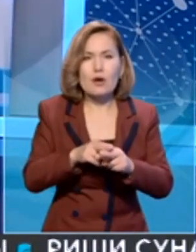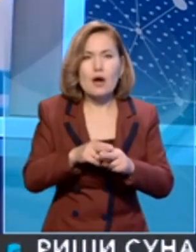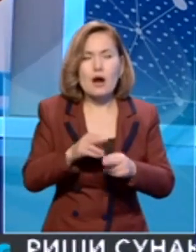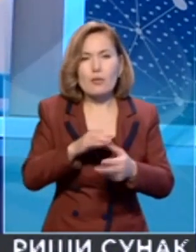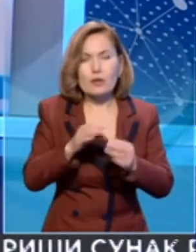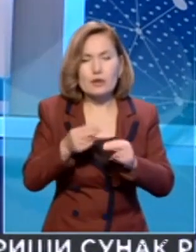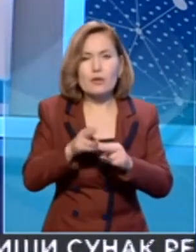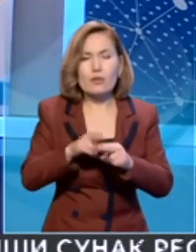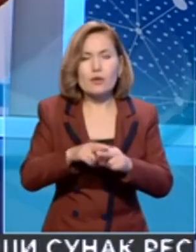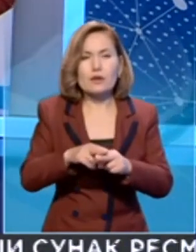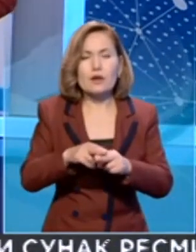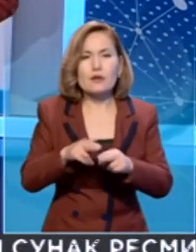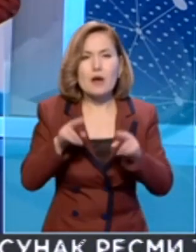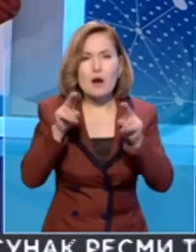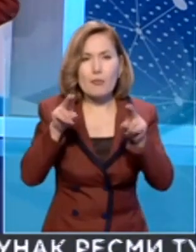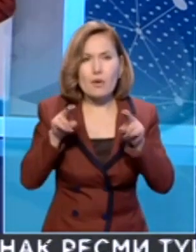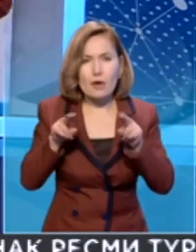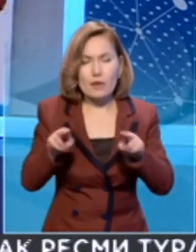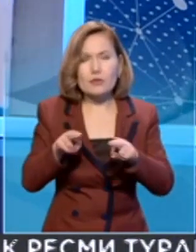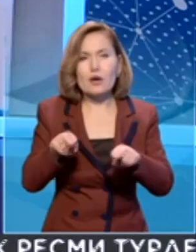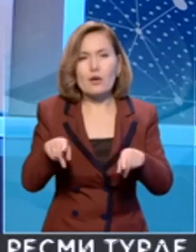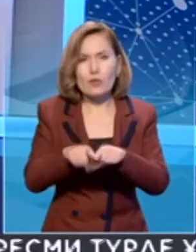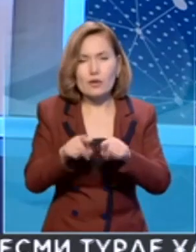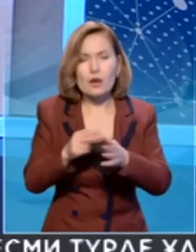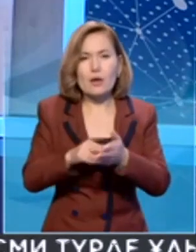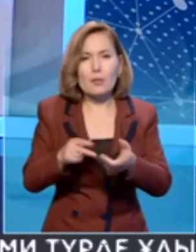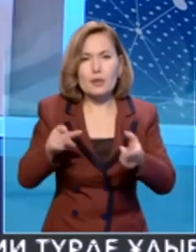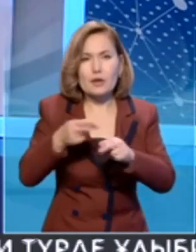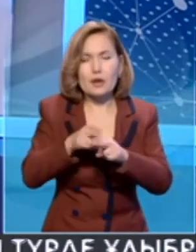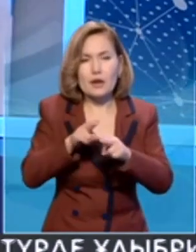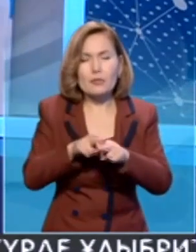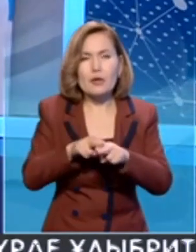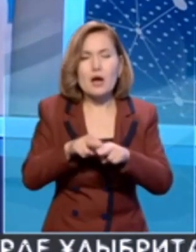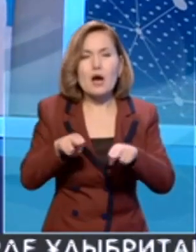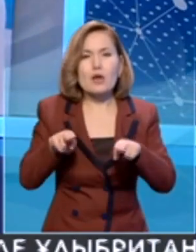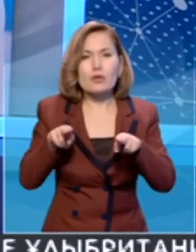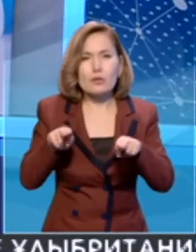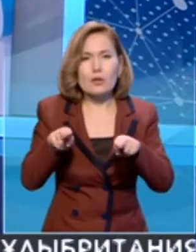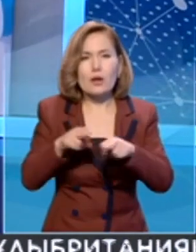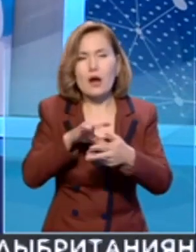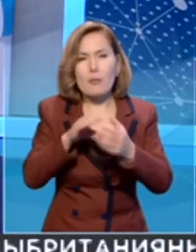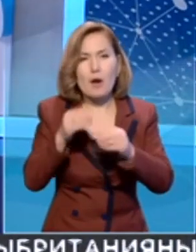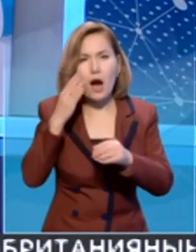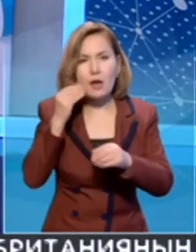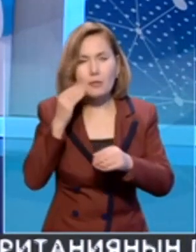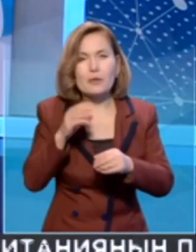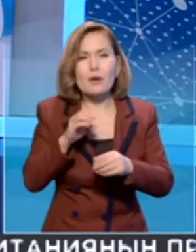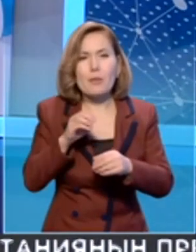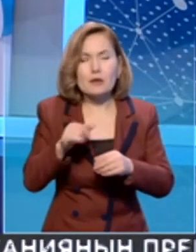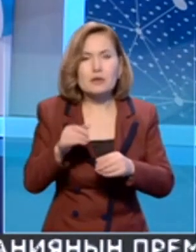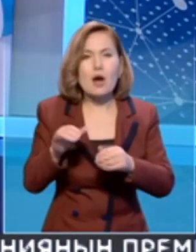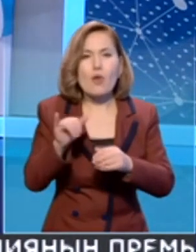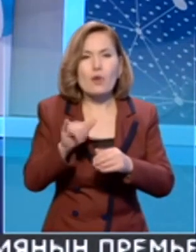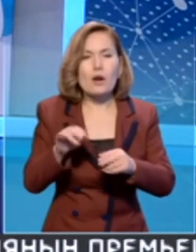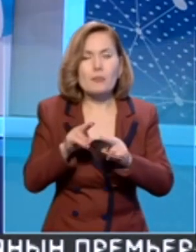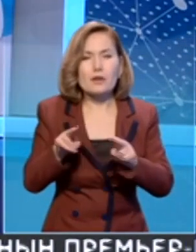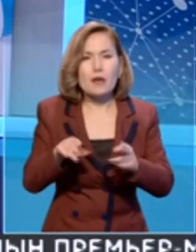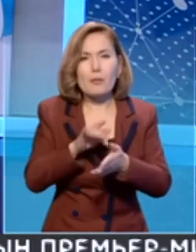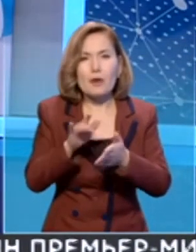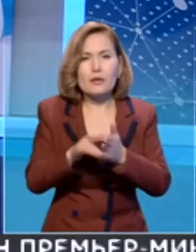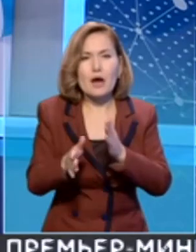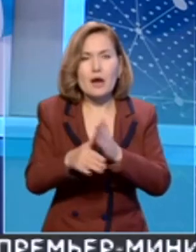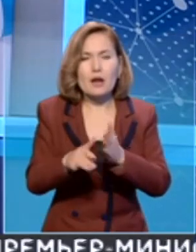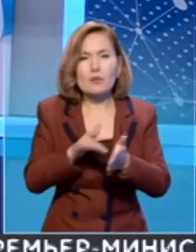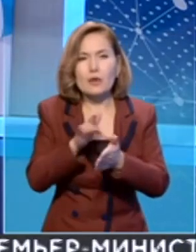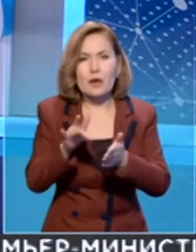төменгі орынға сұранысын бұл өтейді деп болжанып отыр. Төменгі орындағы билет Алматыдан Маңғыстауға, Оралға, Петропавлға және